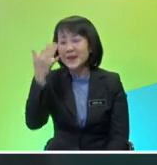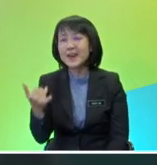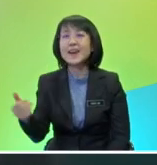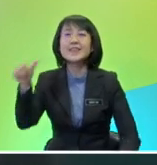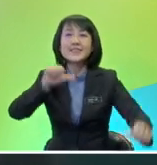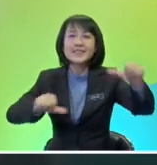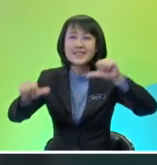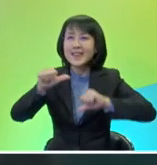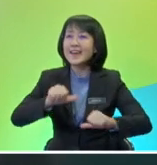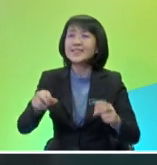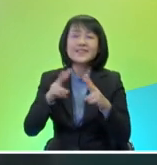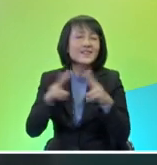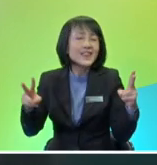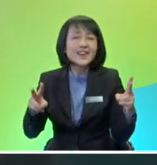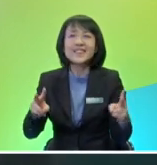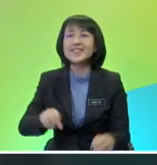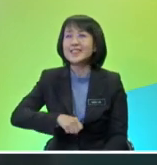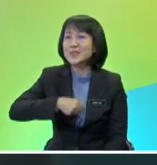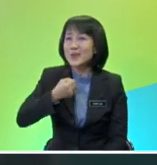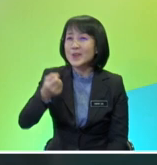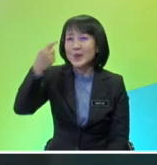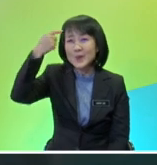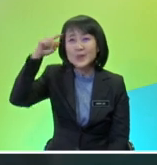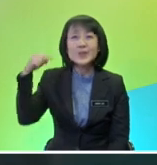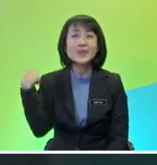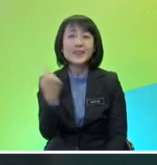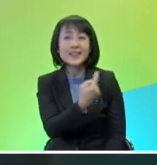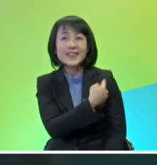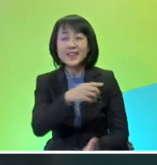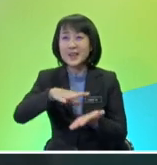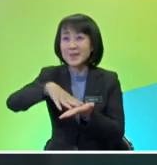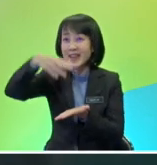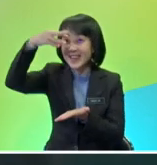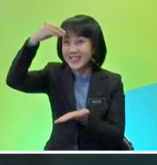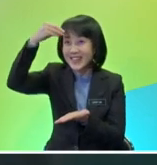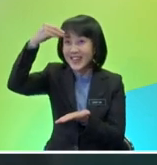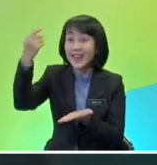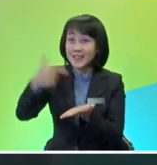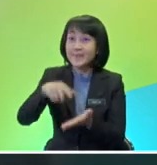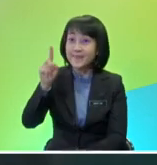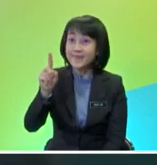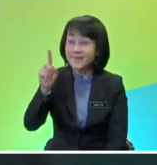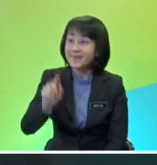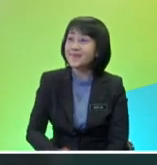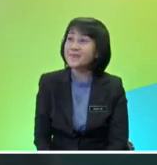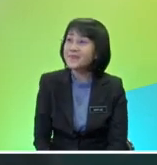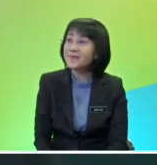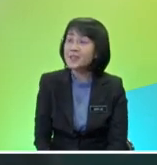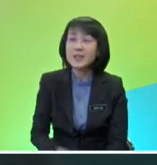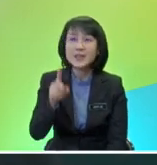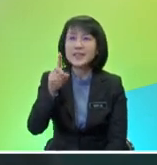pelajaran sains sangat seronok untuk kita belajar. Kan, cikgu? Ya. Dan ada satu lagi. Okey, apa dia? Satu lagi ni kita tak boleh nak tunjukkan di